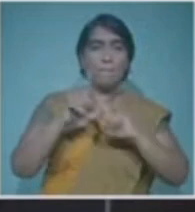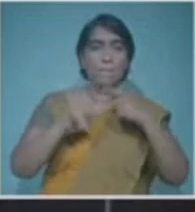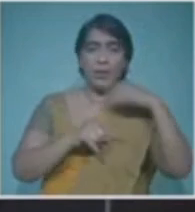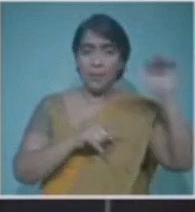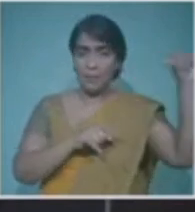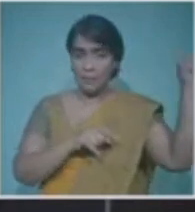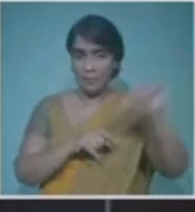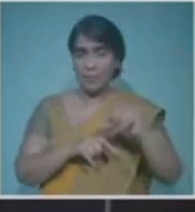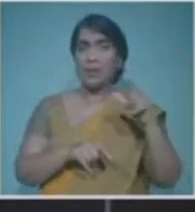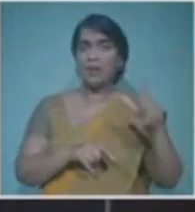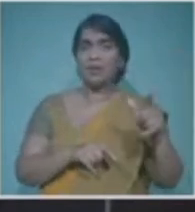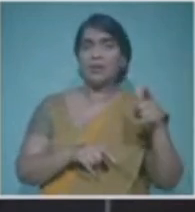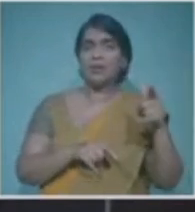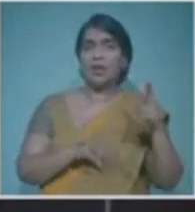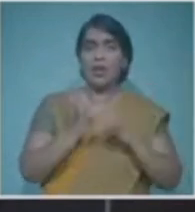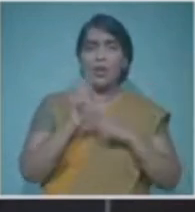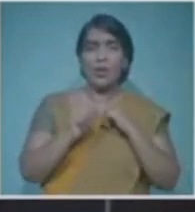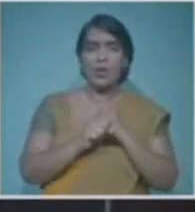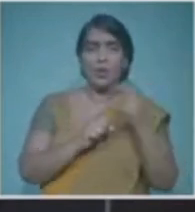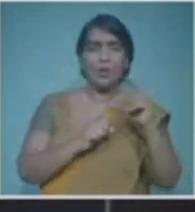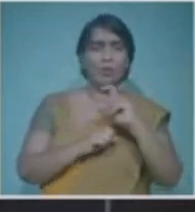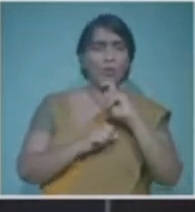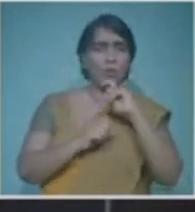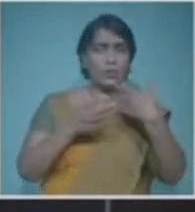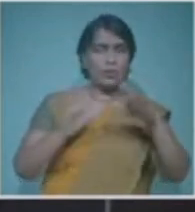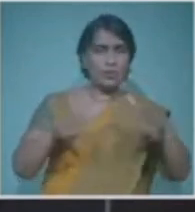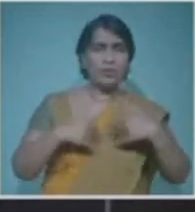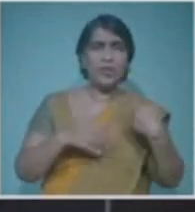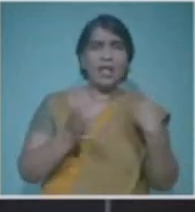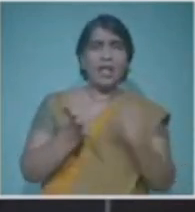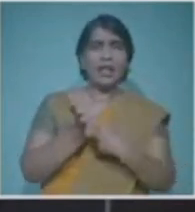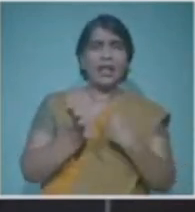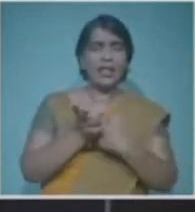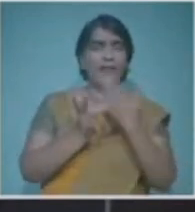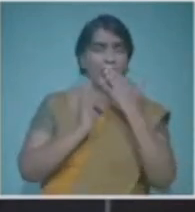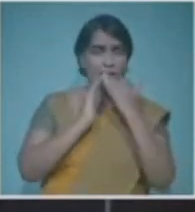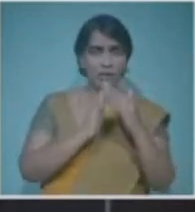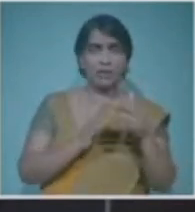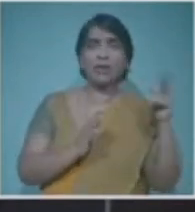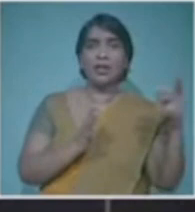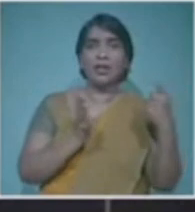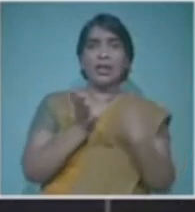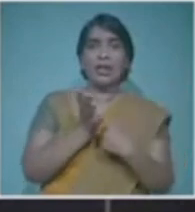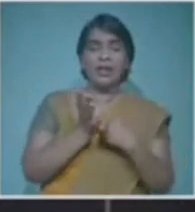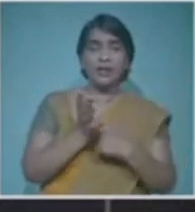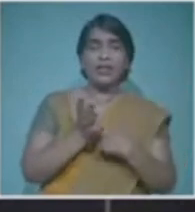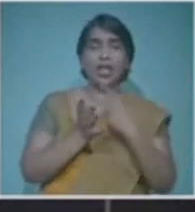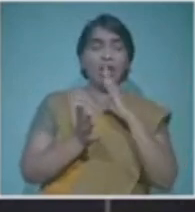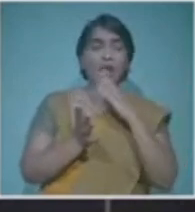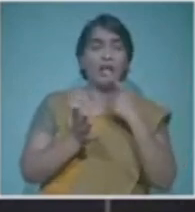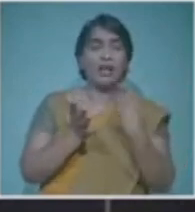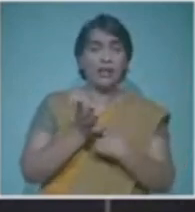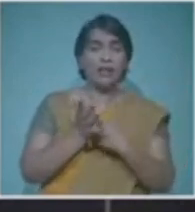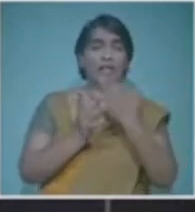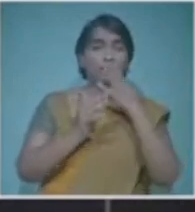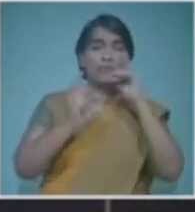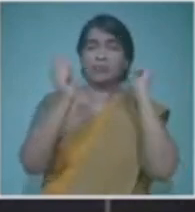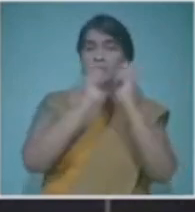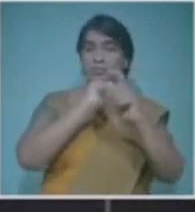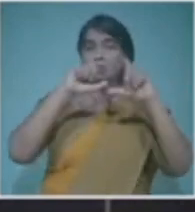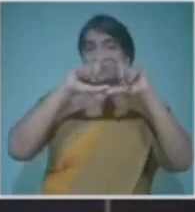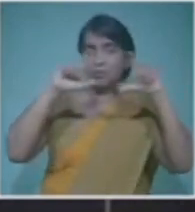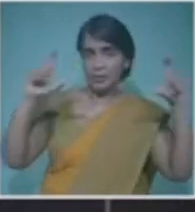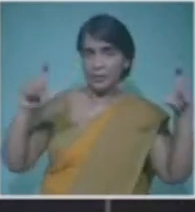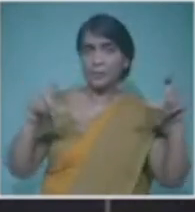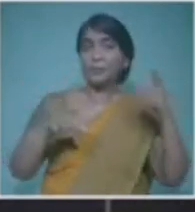ඔය මේ ගන්සමහන්දී මේ පිටට එනකොට උසාවි පහු කරලා තිනවා රේවත විද්‍යාලය ඕක රේවත රාජකීය කියලා බෝඩ් එක වෙනස් කළා දැන් ඔබතුමා කියන්නේ ජාතික